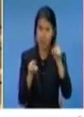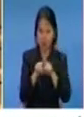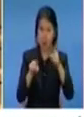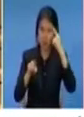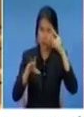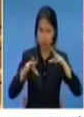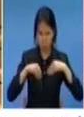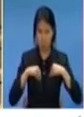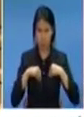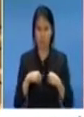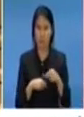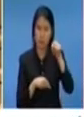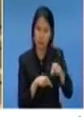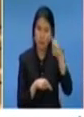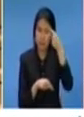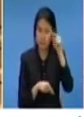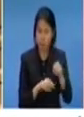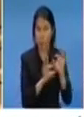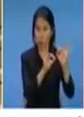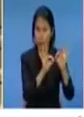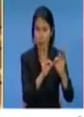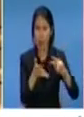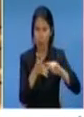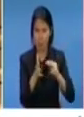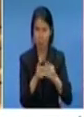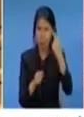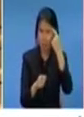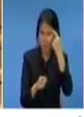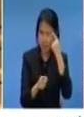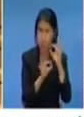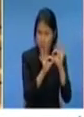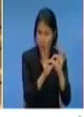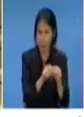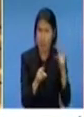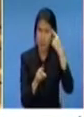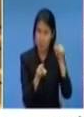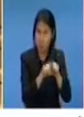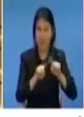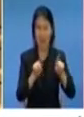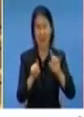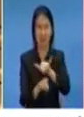จะกดเห็นด้วยให้อย่างแน่นอนครับแต่เป็นการเห็นด้วยที่ยังมีคำถามอยู่ครับ